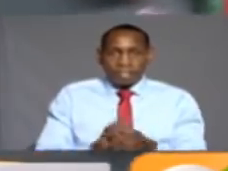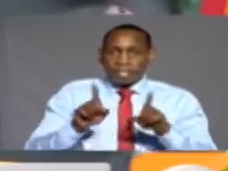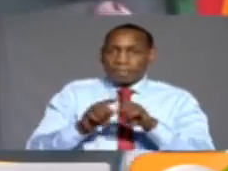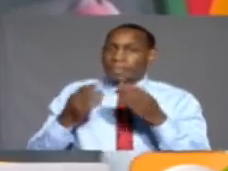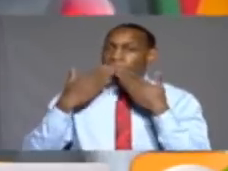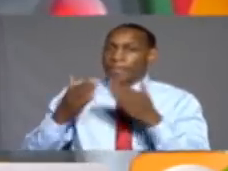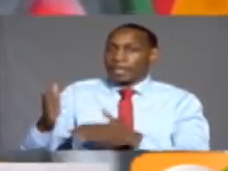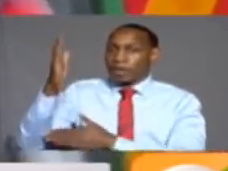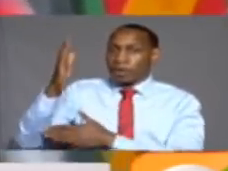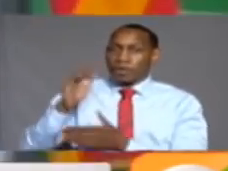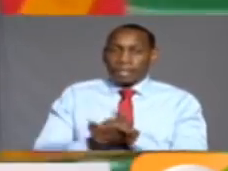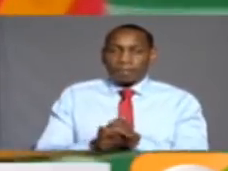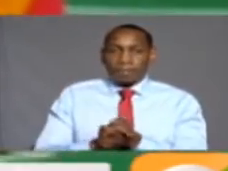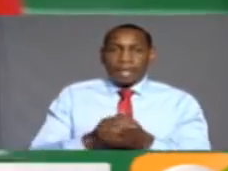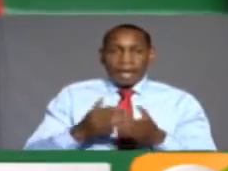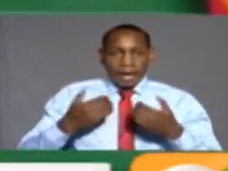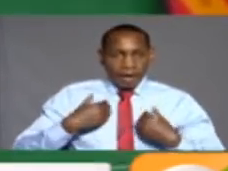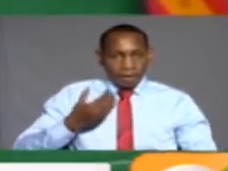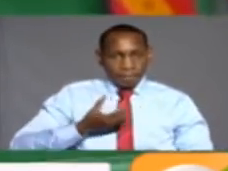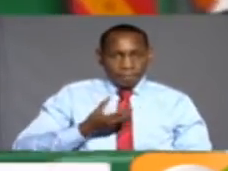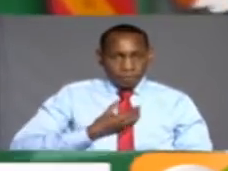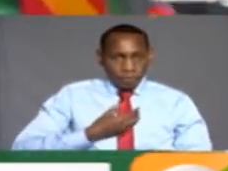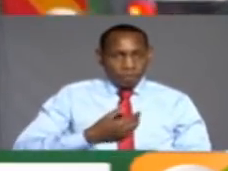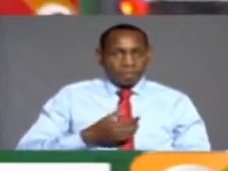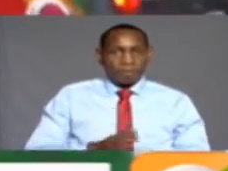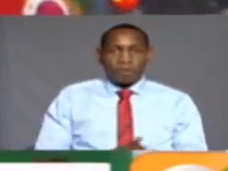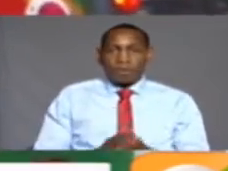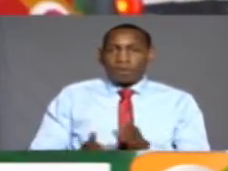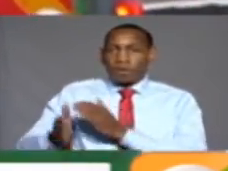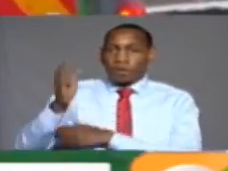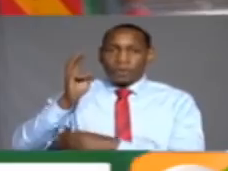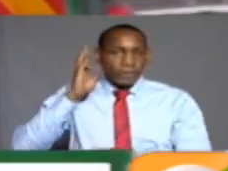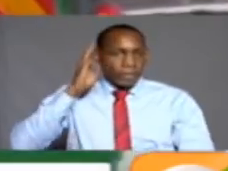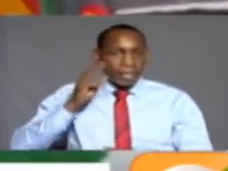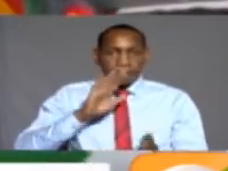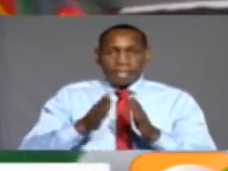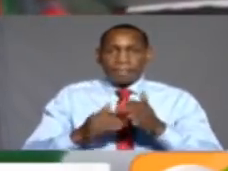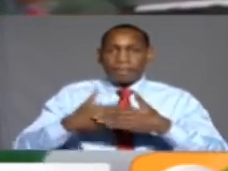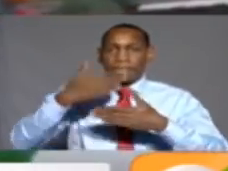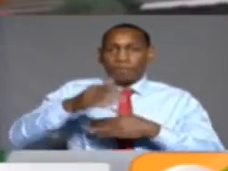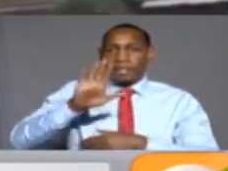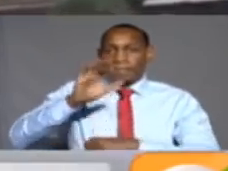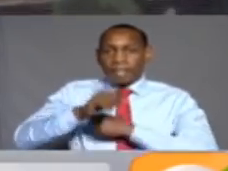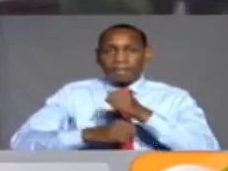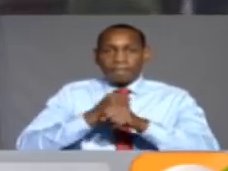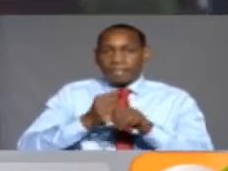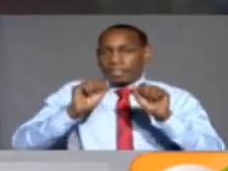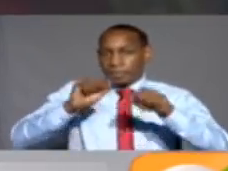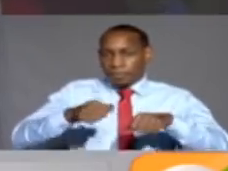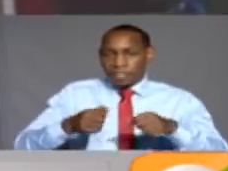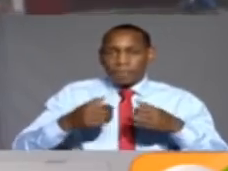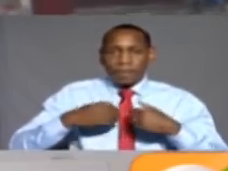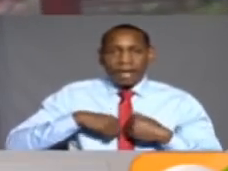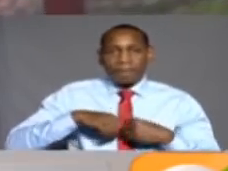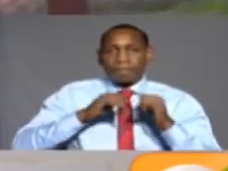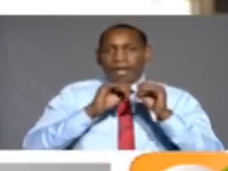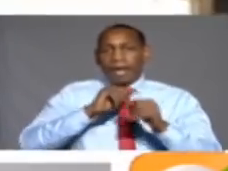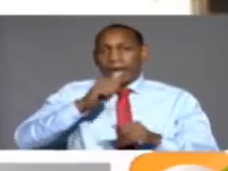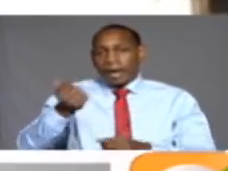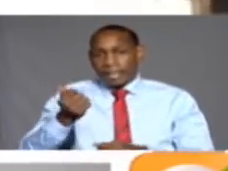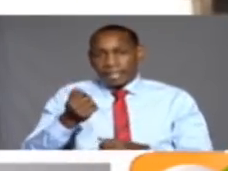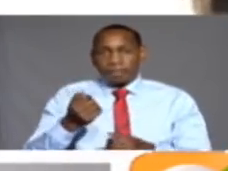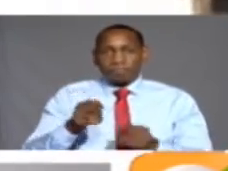Mungu nikaikomboa, hii ni yangu. Mungu akinijalia baada ya kama miaka mitano mimi pia niweze kuongeza zingine,